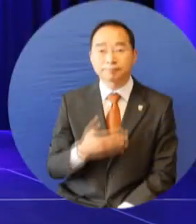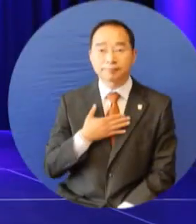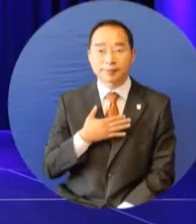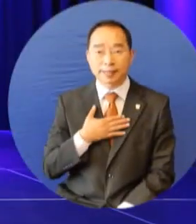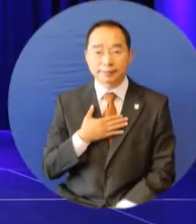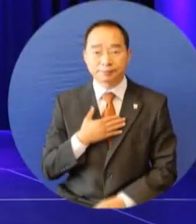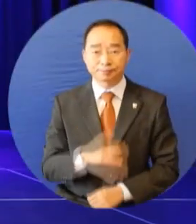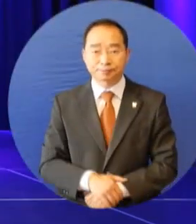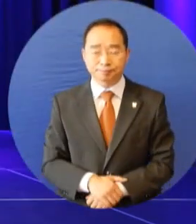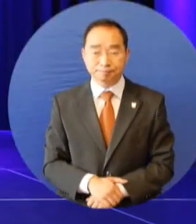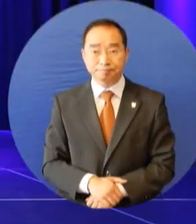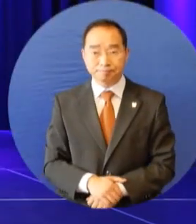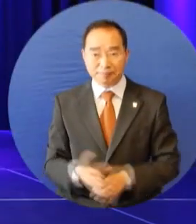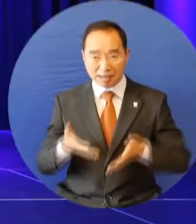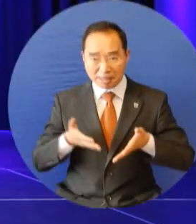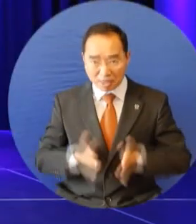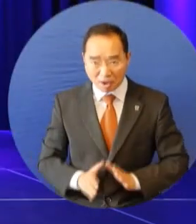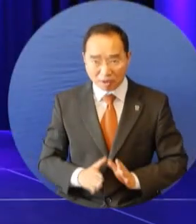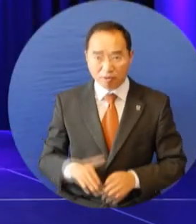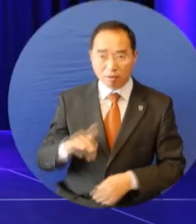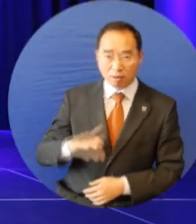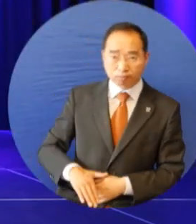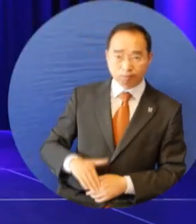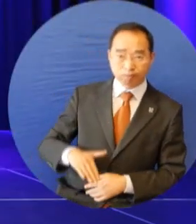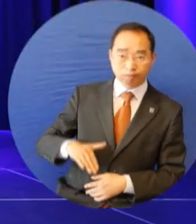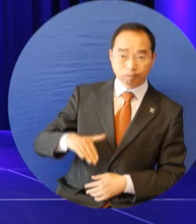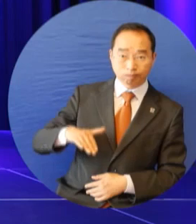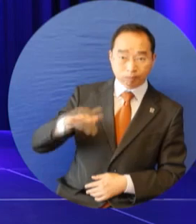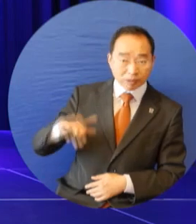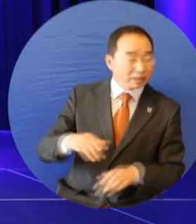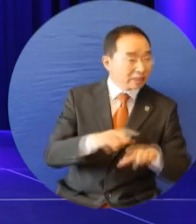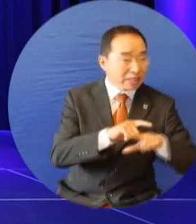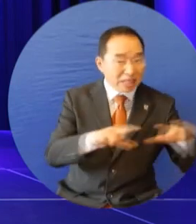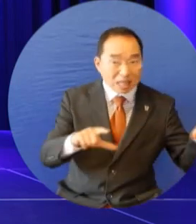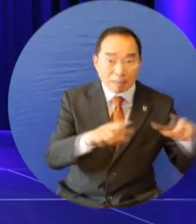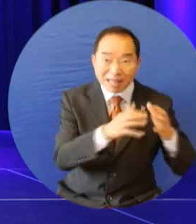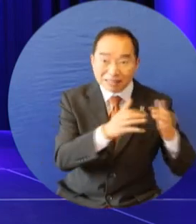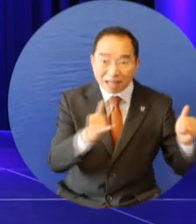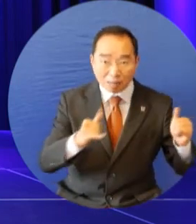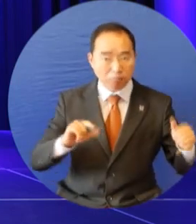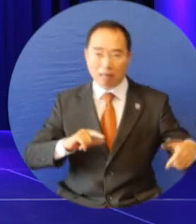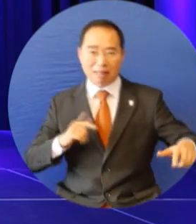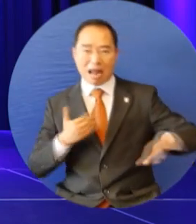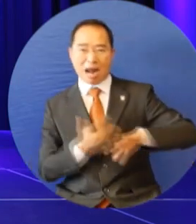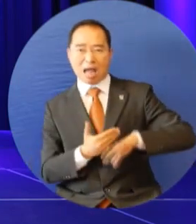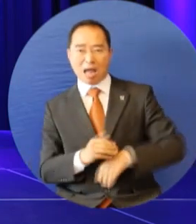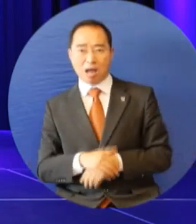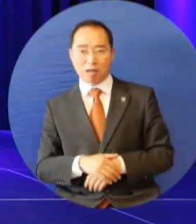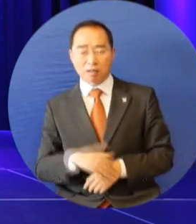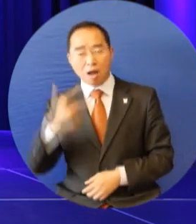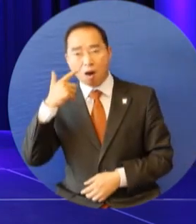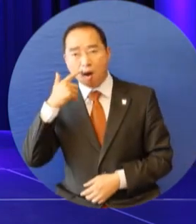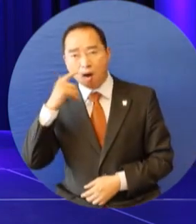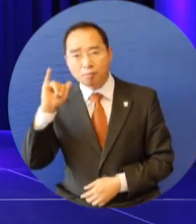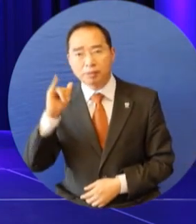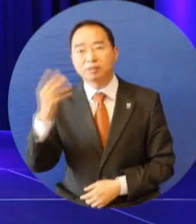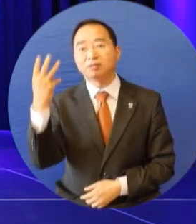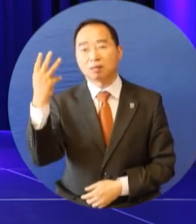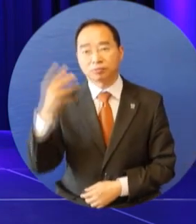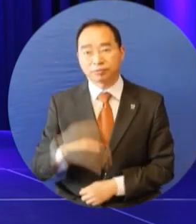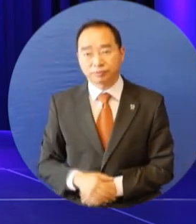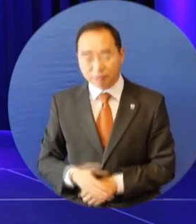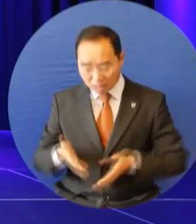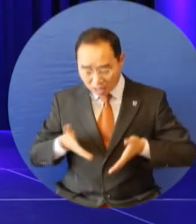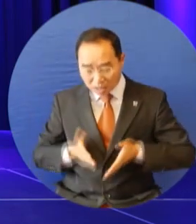나는 그 태어나고 큰 이 시간이 자라는 환경이나 이런 게 완전히 다릅니다. 일반 사람들하고.